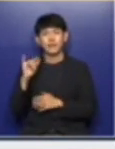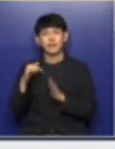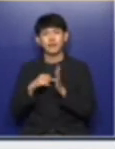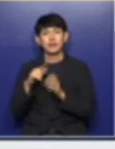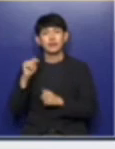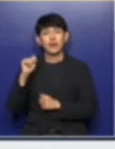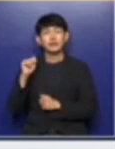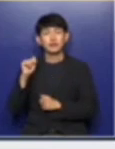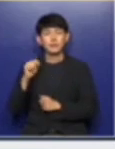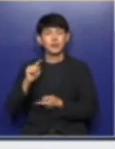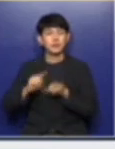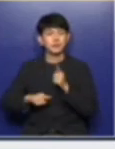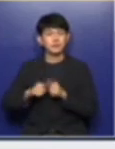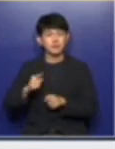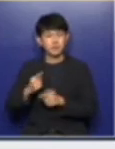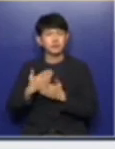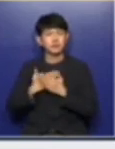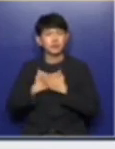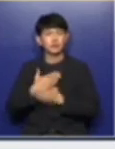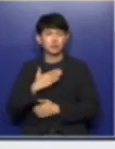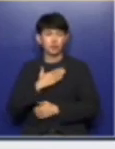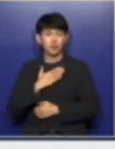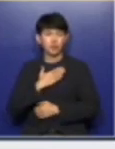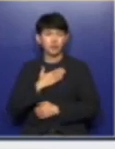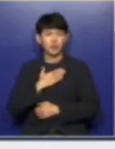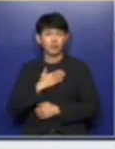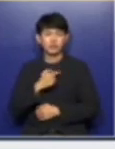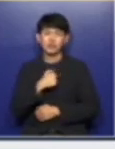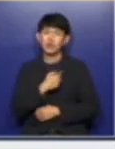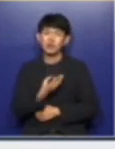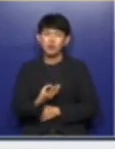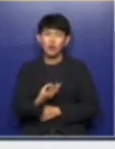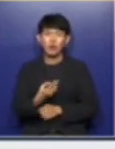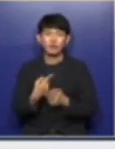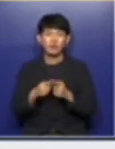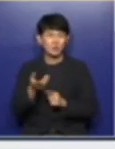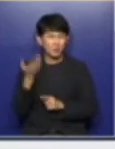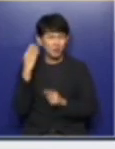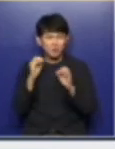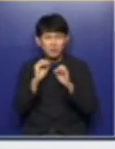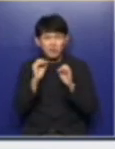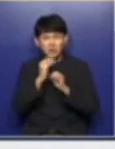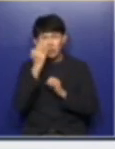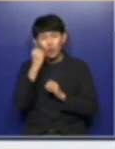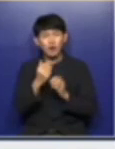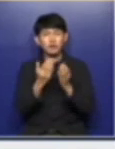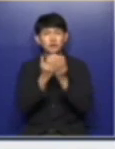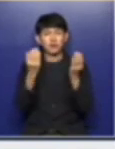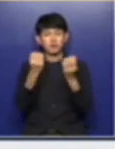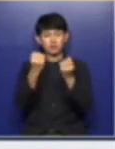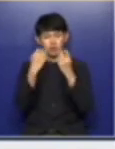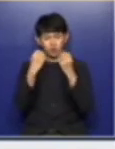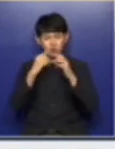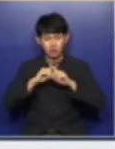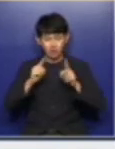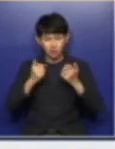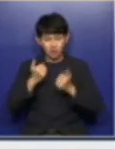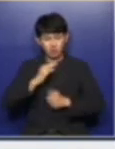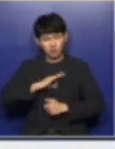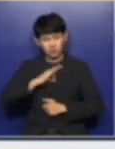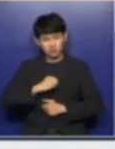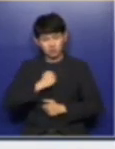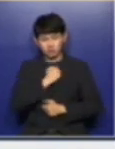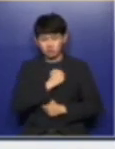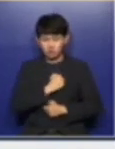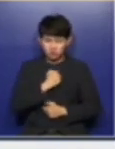ก็ยังพูดเชิงน้อยเนื้อต่ำใจบุคคลคนนี้ไม่เคยน้อยเนื้อต่ำใจครับเพราะผ่านธรรมะธรรมโอมาเยอะมากแต่วันนี้รู้สึกเศร้าส้อยพู